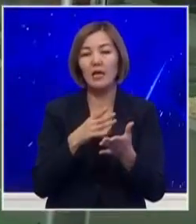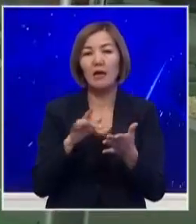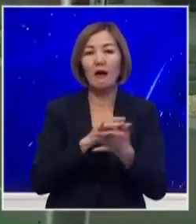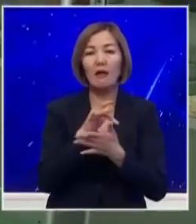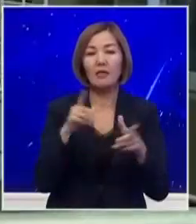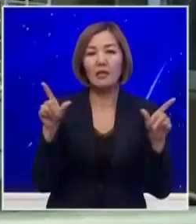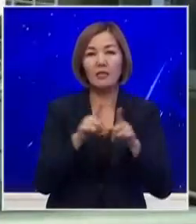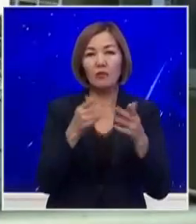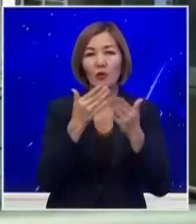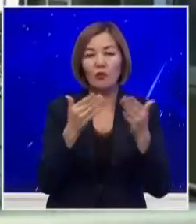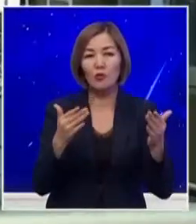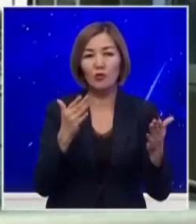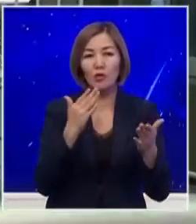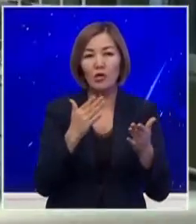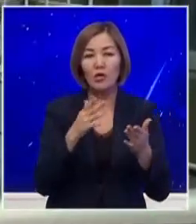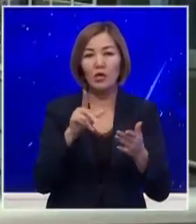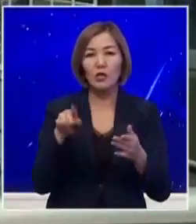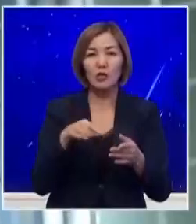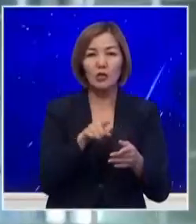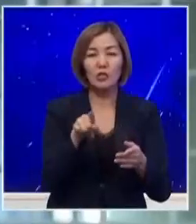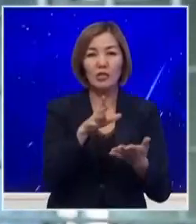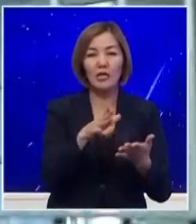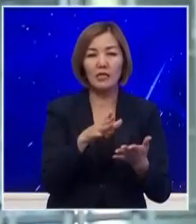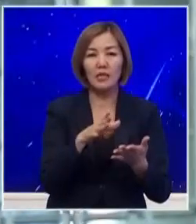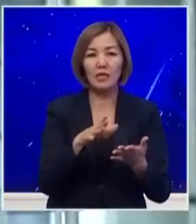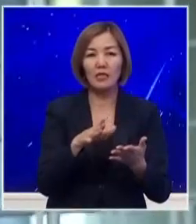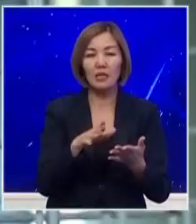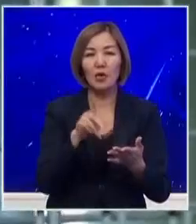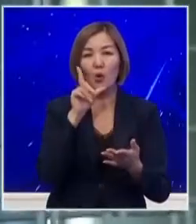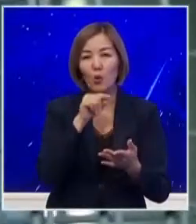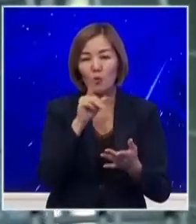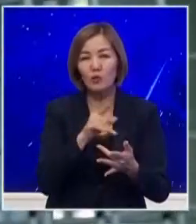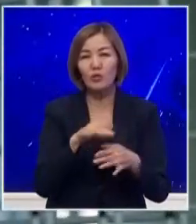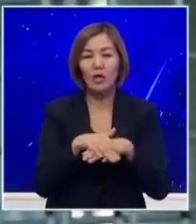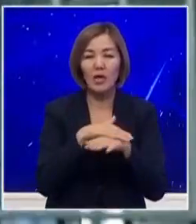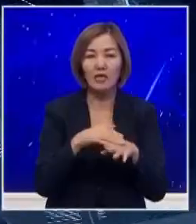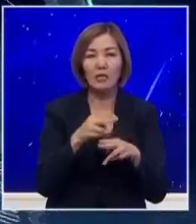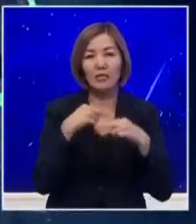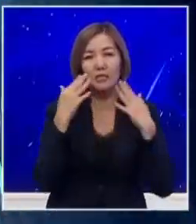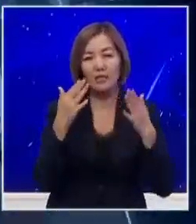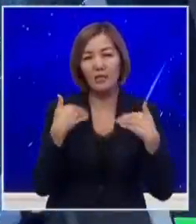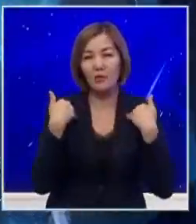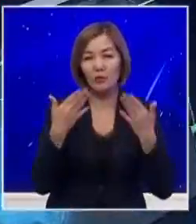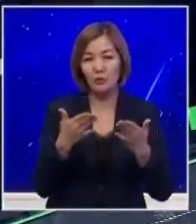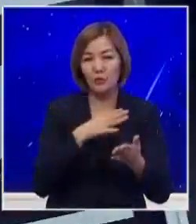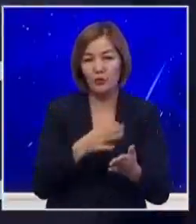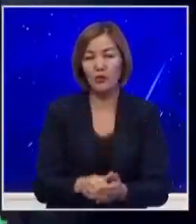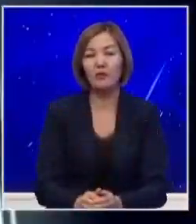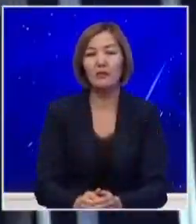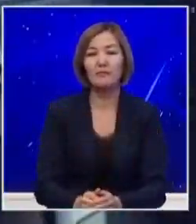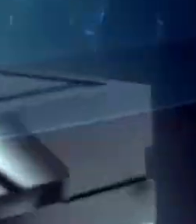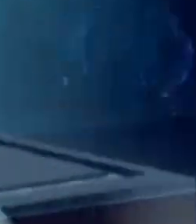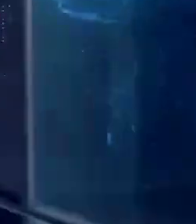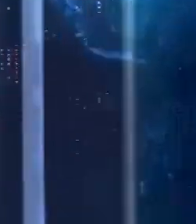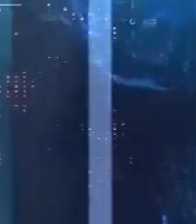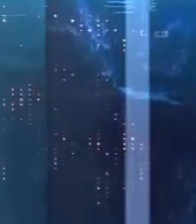сауда үйлерінде қойылған жылан, тотықыз, тасбақа сынды жануарлар халық назарына ұсынылды. Шалқар Нұрмұхамбет,